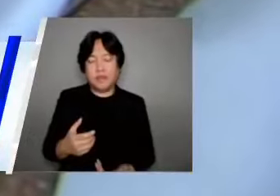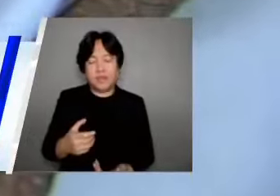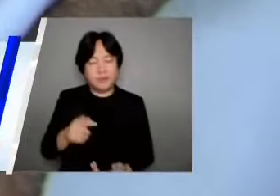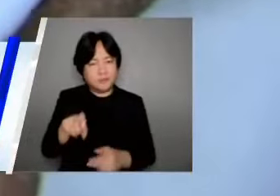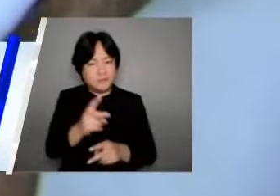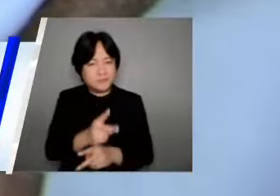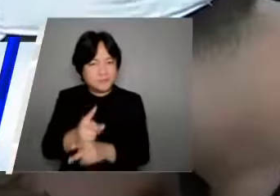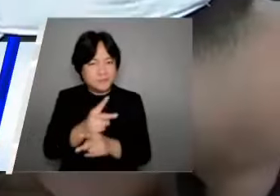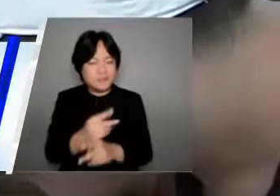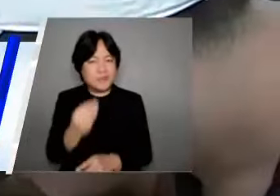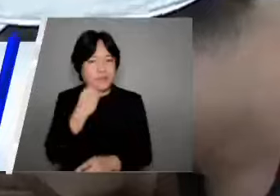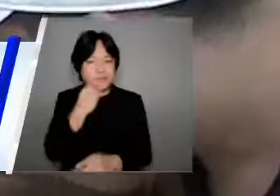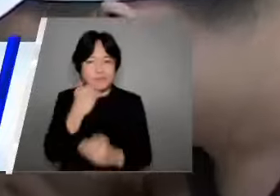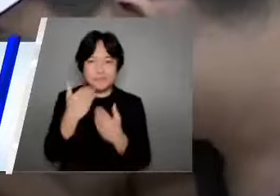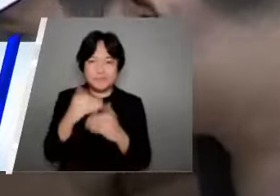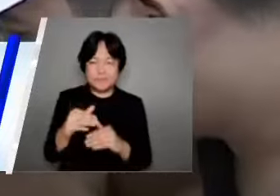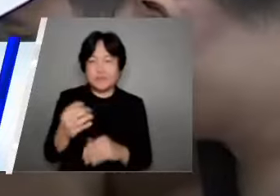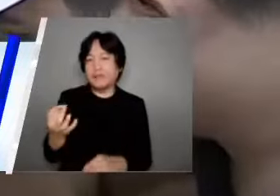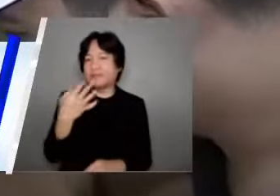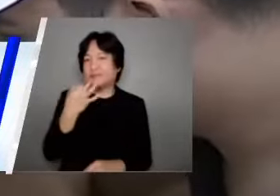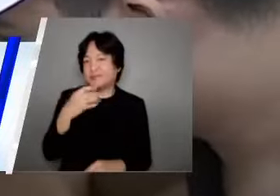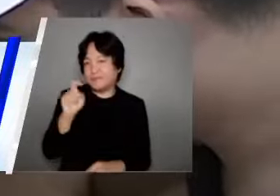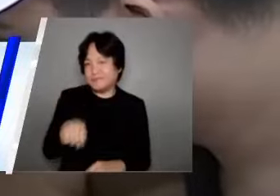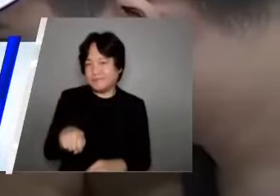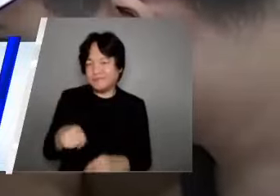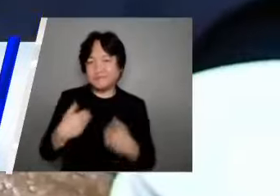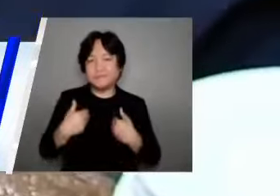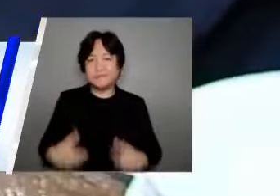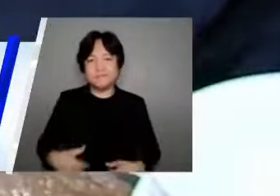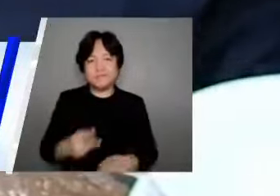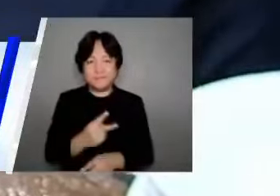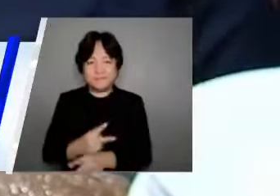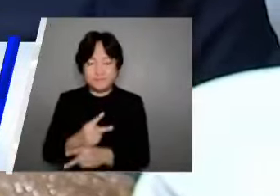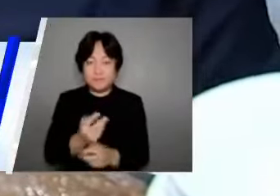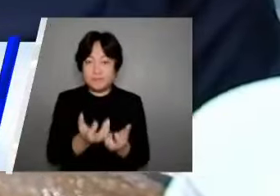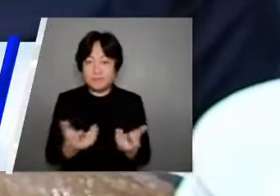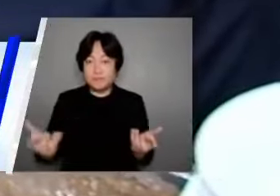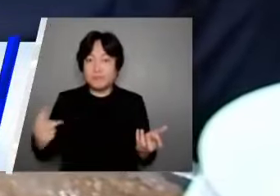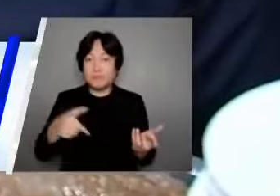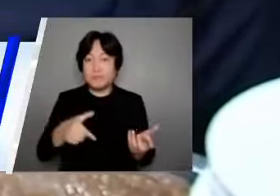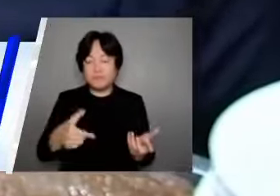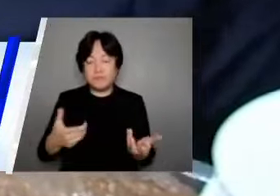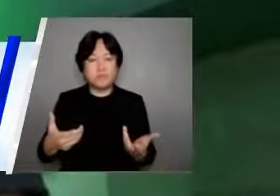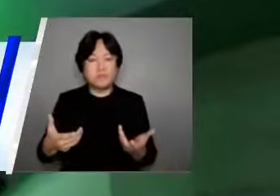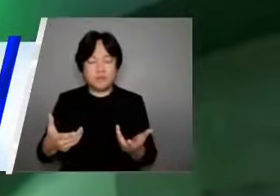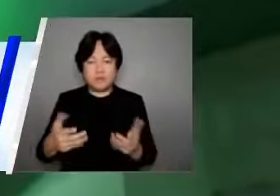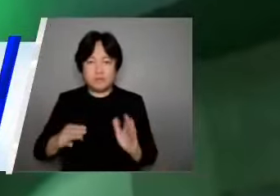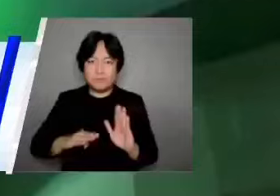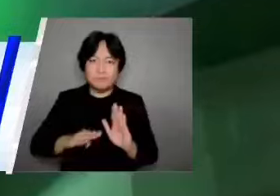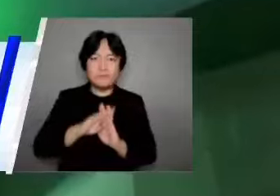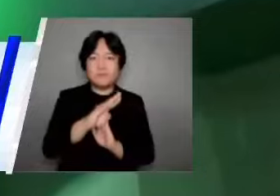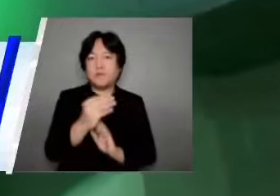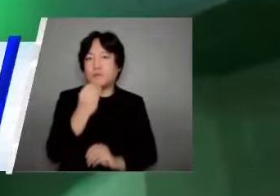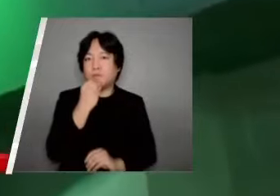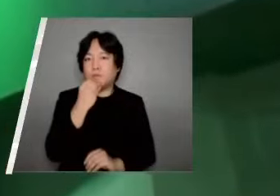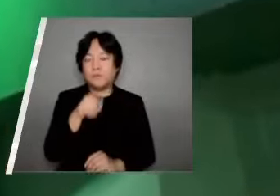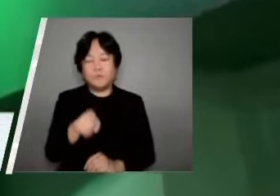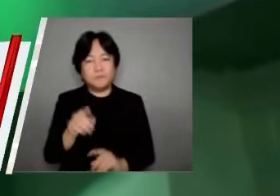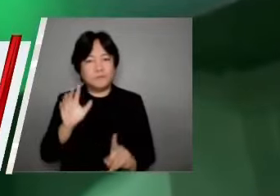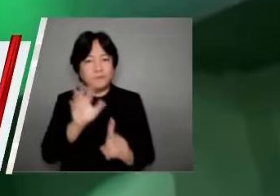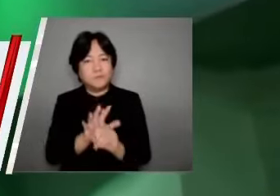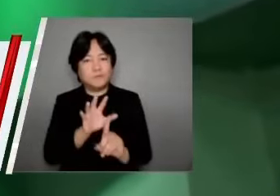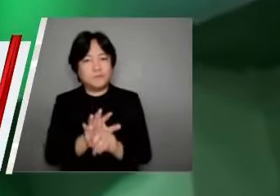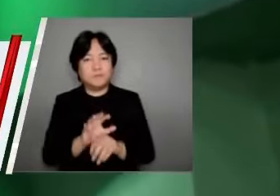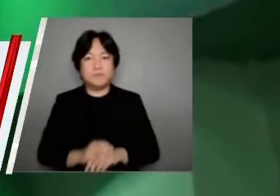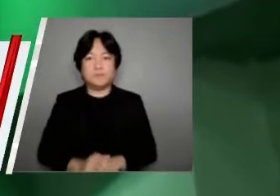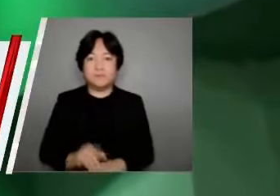kalimutan ang maintenance. Dahil sa tagumpay ng kainang ito, umusbong ang industriya ng food park sa kanilang lugar. Sabi nga po ng Vienan ko, with